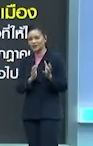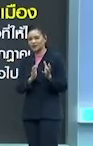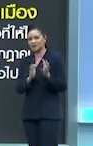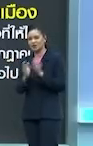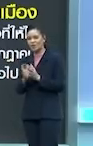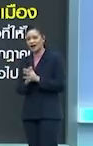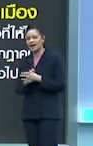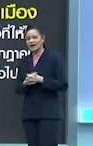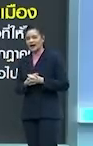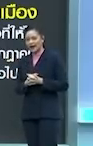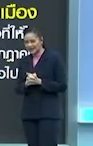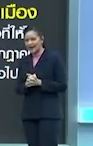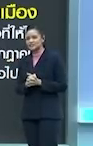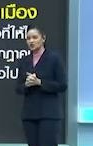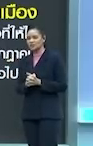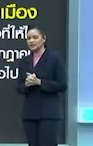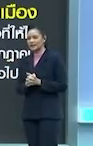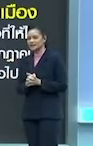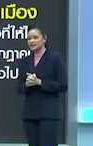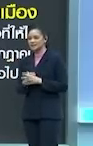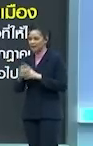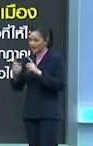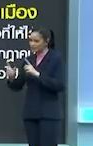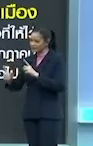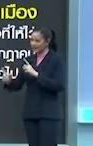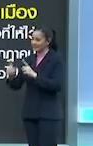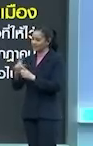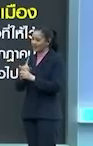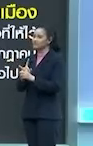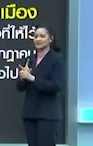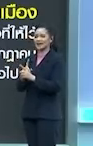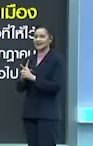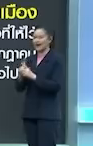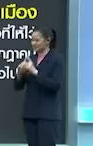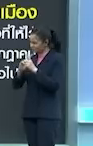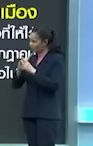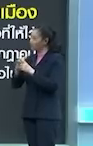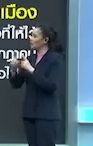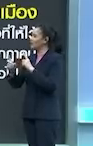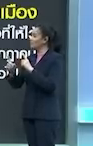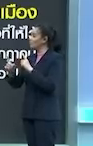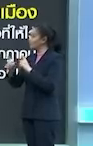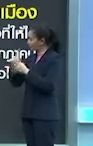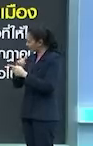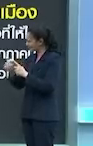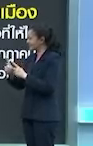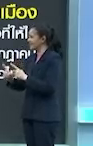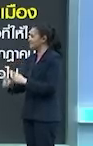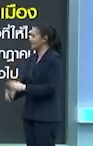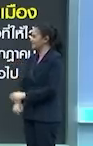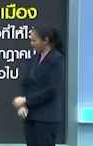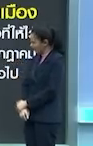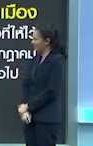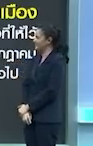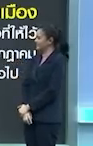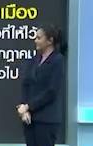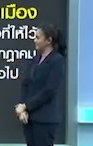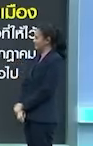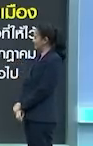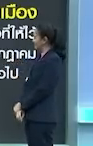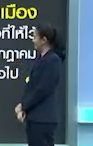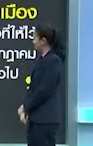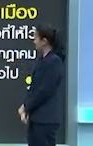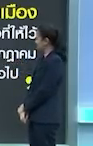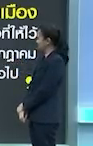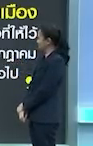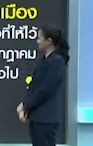สิ่งหนึ่งที่หลายคนก็เลยมองว่าอันนี้อาจจะต้องเป็นการที่พรรคเพื่อไทยกับก้าวไกลเนี่ยอาจจะมองกันคนละมุมแล้วก็